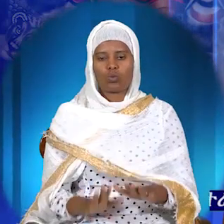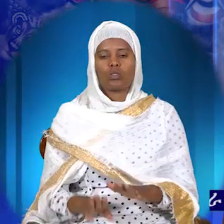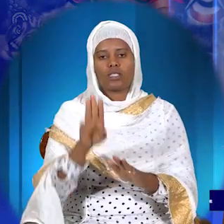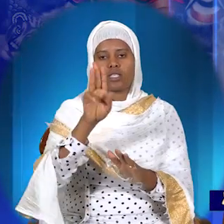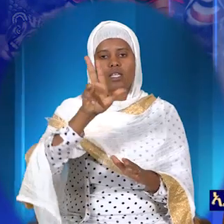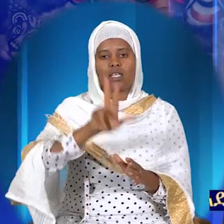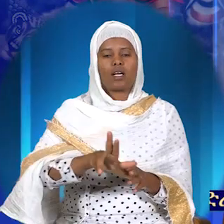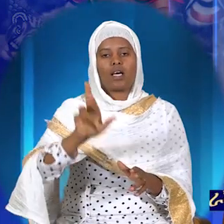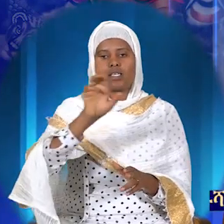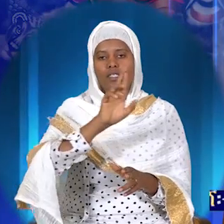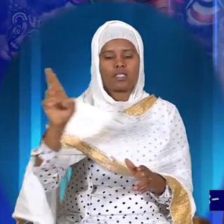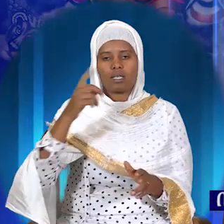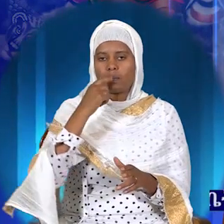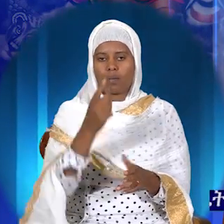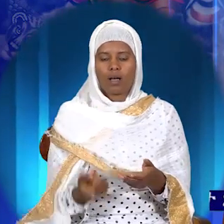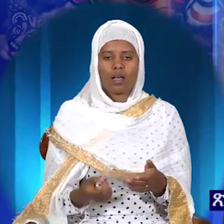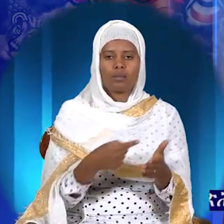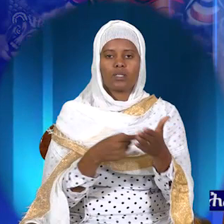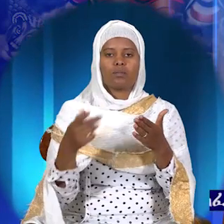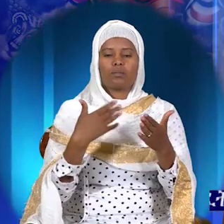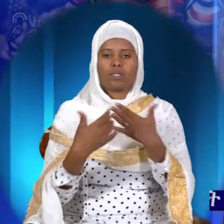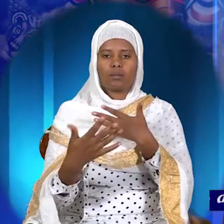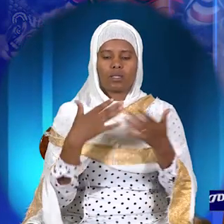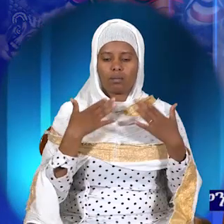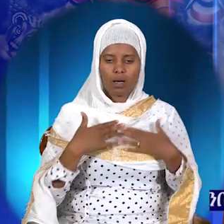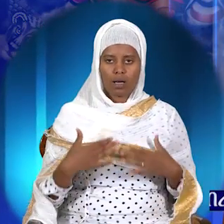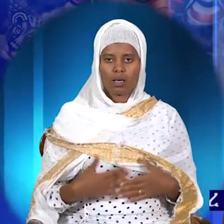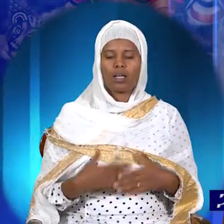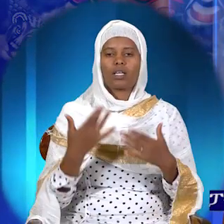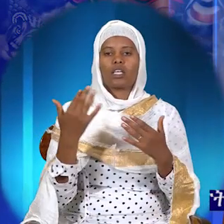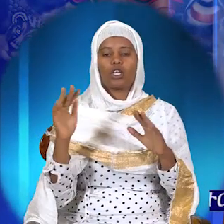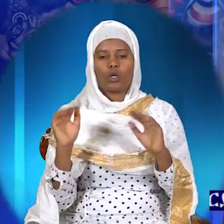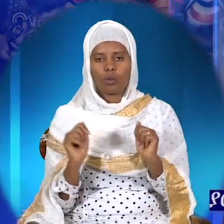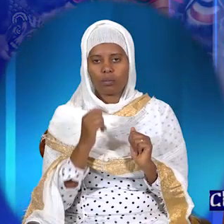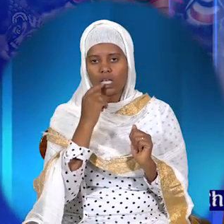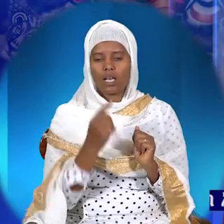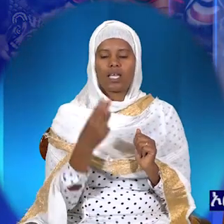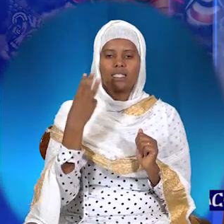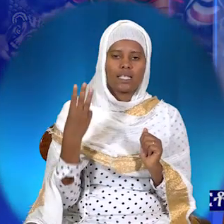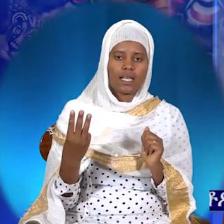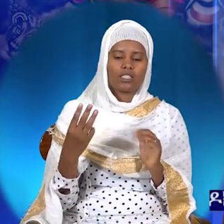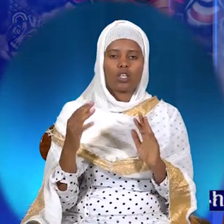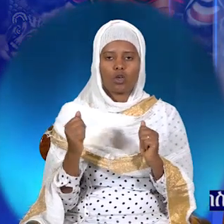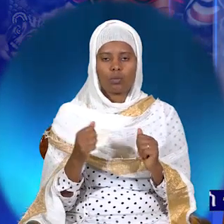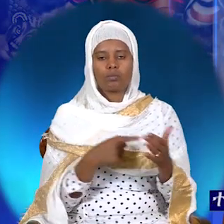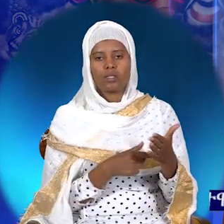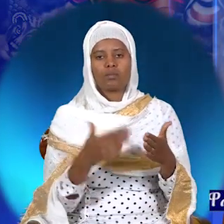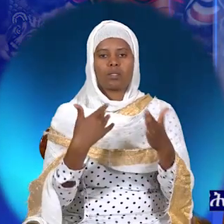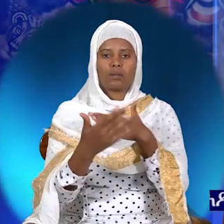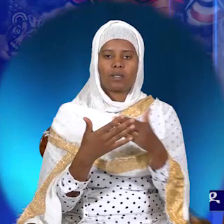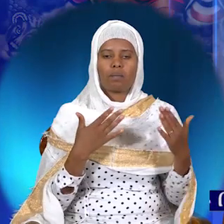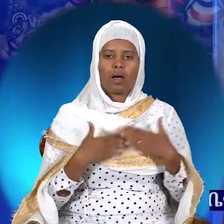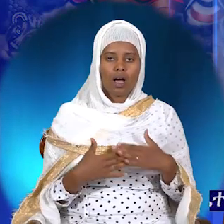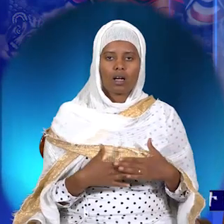ቅዱስ ድማ ሰራጺ ተባሂሉ ይጽዋዕ ብስም ብግብሪ ብኣካል ስላሴ ክንደዮም እንተዳ ኢልና ሰለስተ ዝኾኑሉ